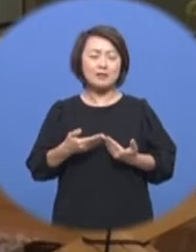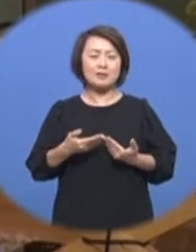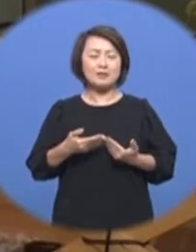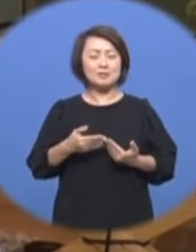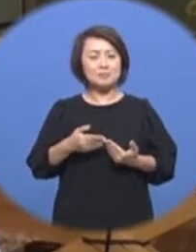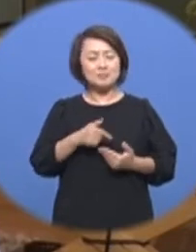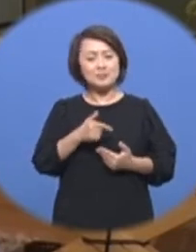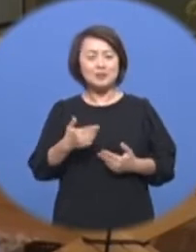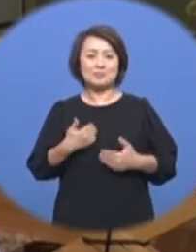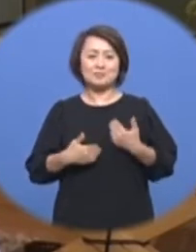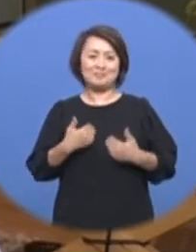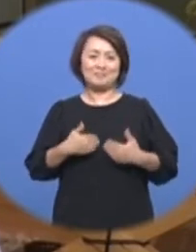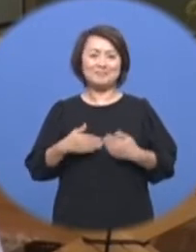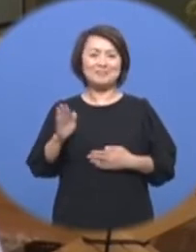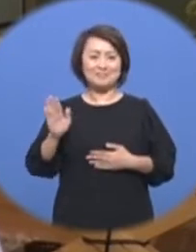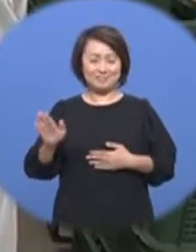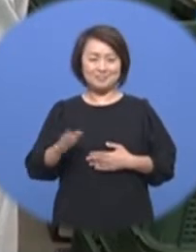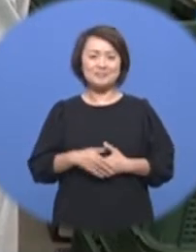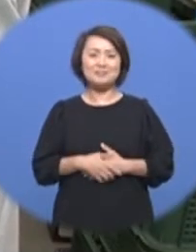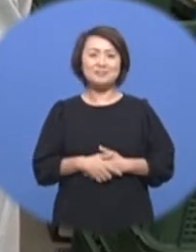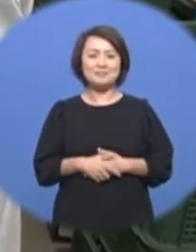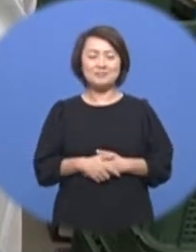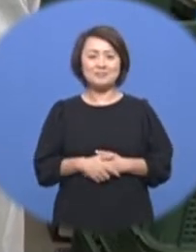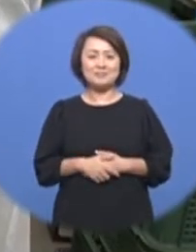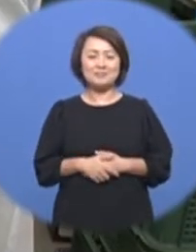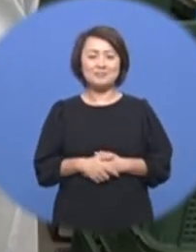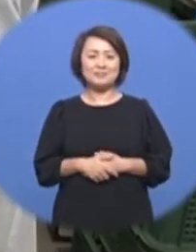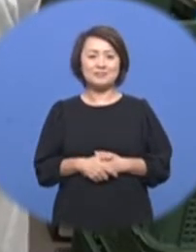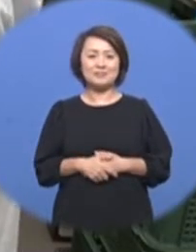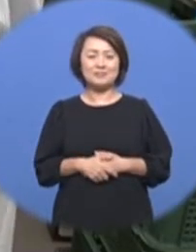やっぱり嬉しかったです。はい。